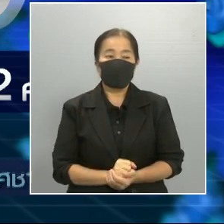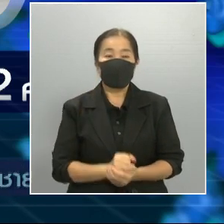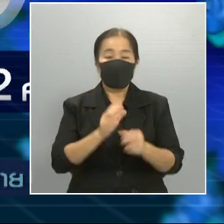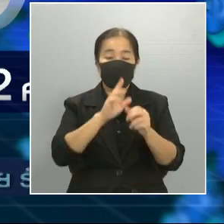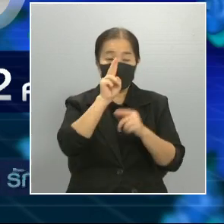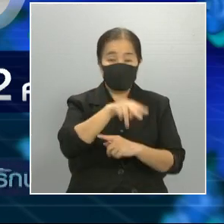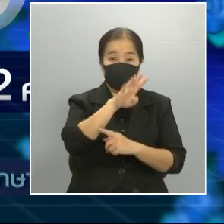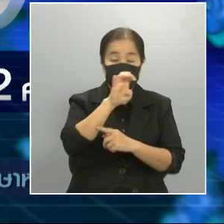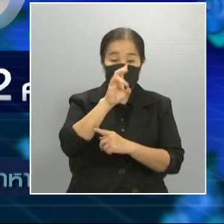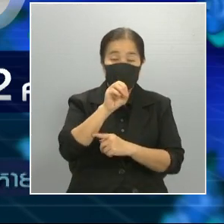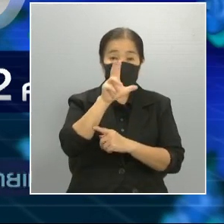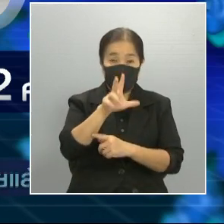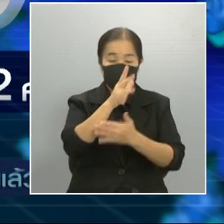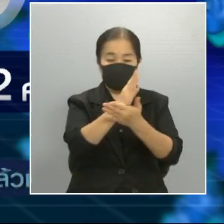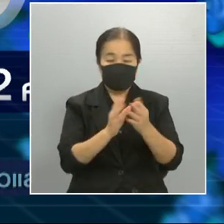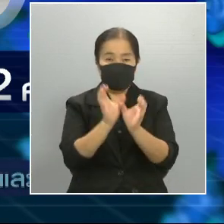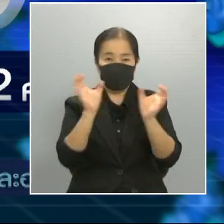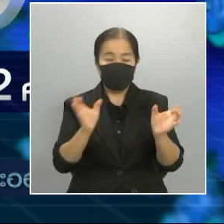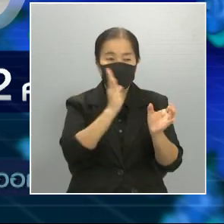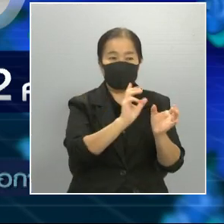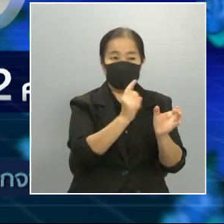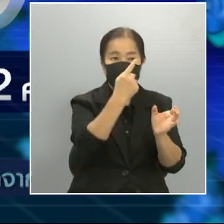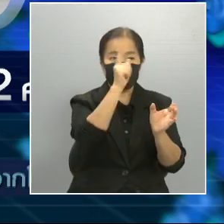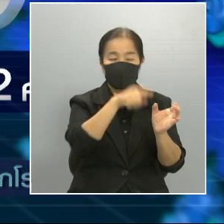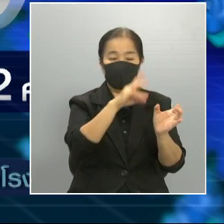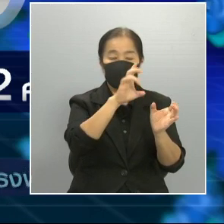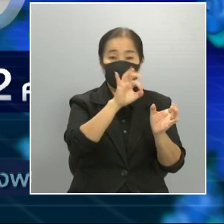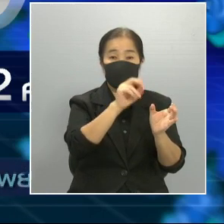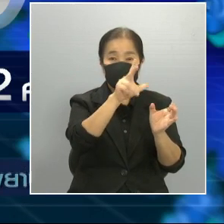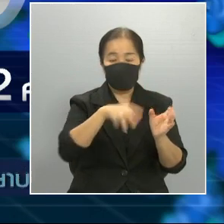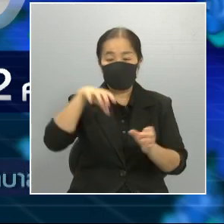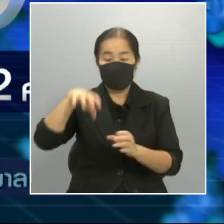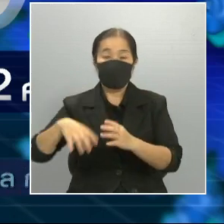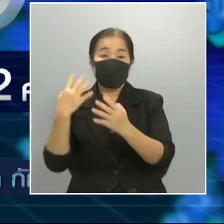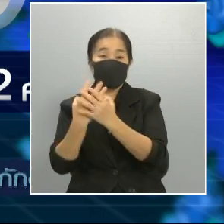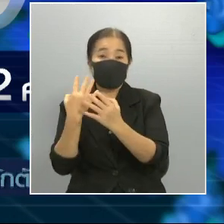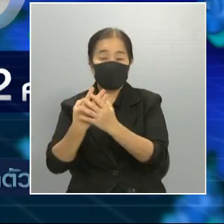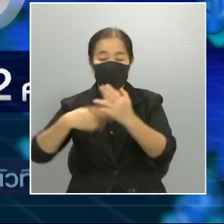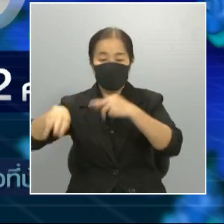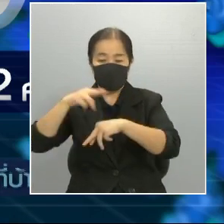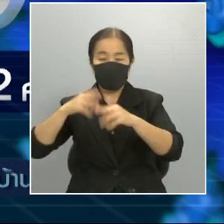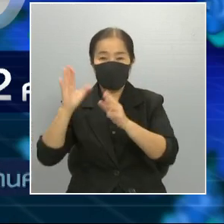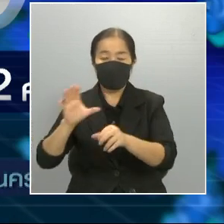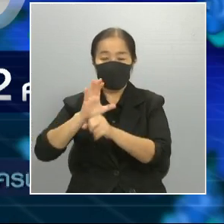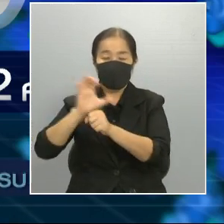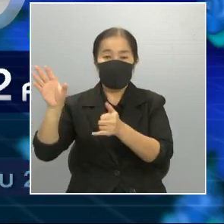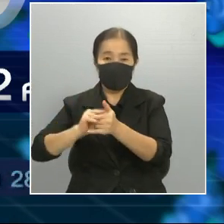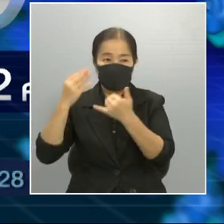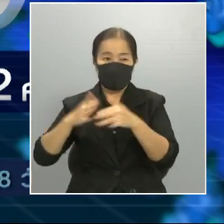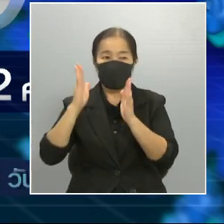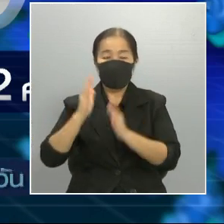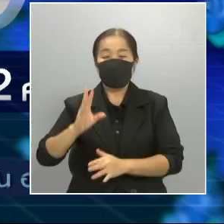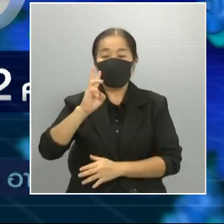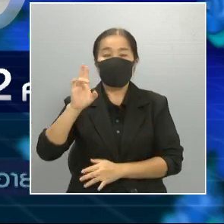เชื้อรายใหม่นะอยู่ที่ 1793ลายฟูติดเชื้อจากเรือนจำที่ต้องขังนะครับอีก 680ราย